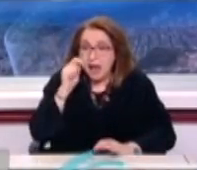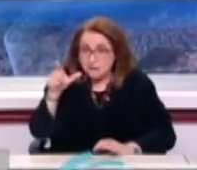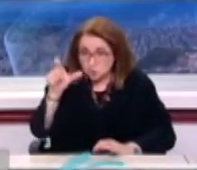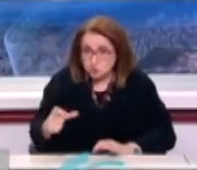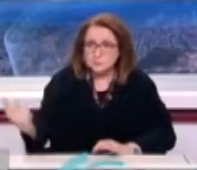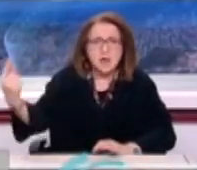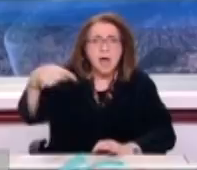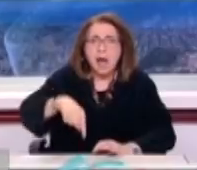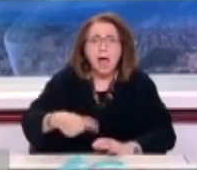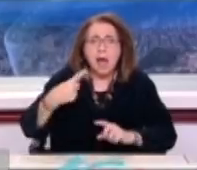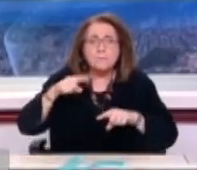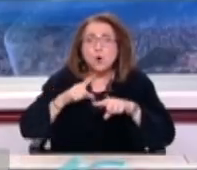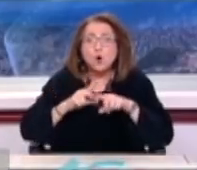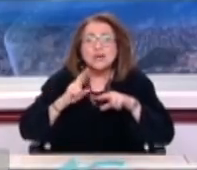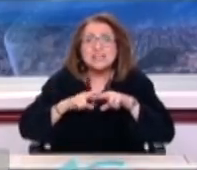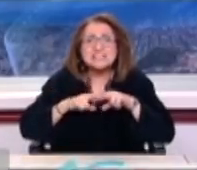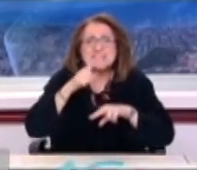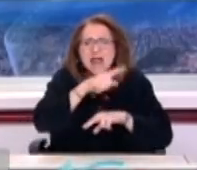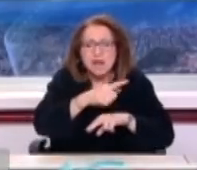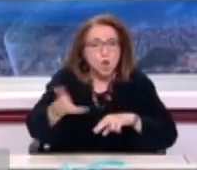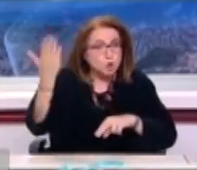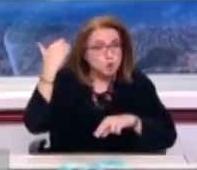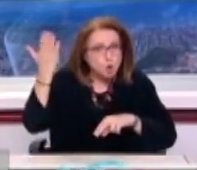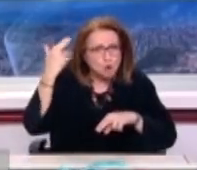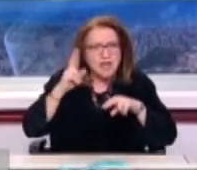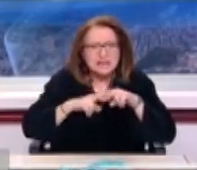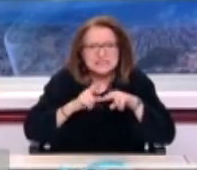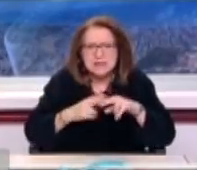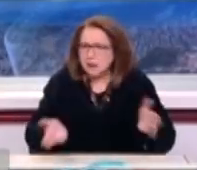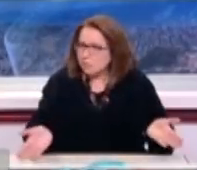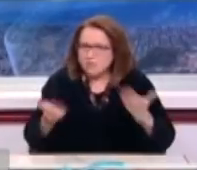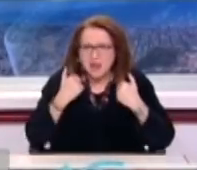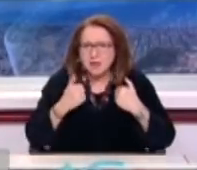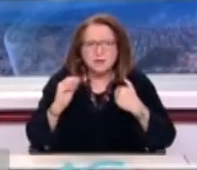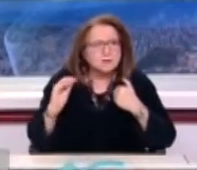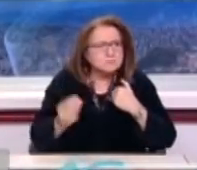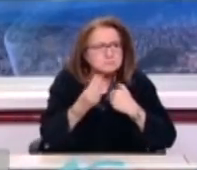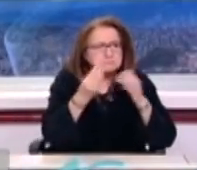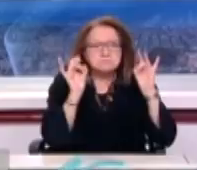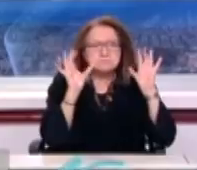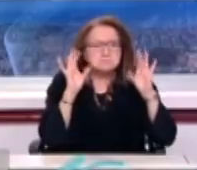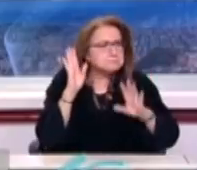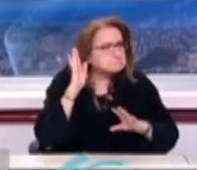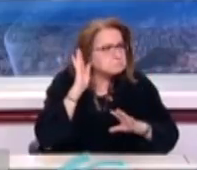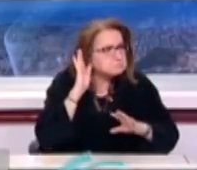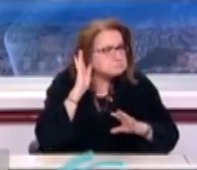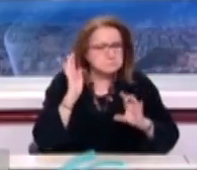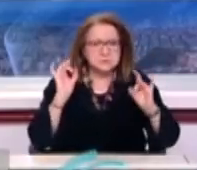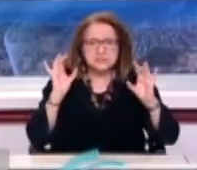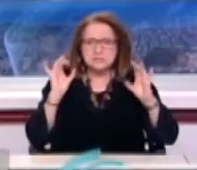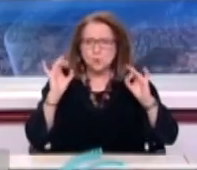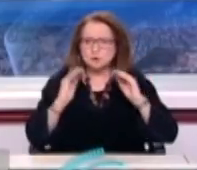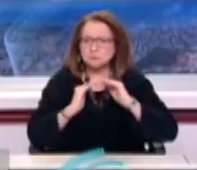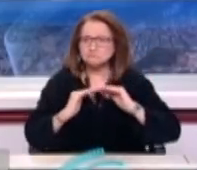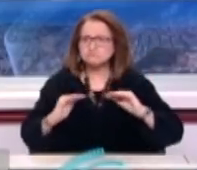Ισραήλ. Δεν αφορούσε την περιοχή Ισραήλ το μέτρο ανίχνευσης ή επιτήρησης του νέου ιού, που